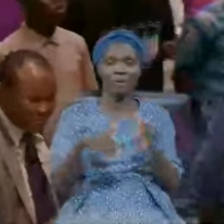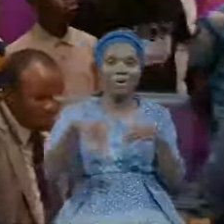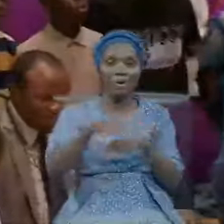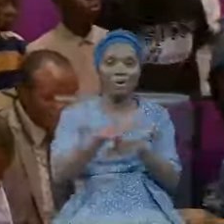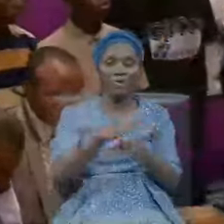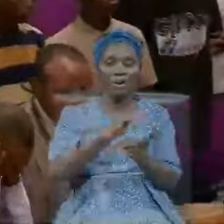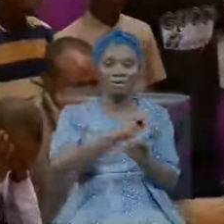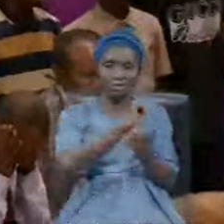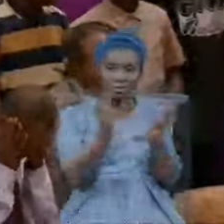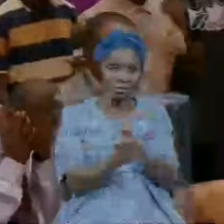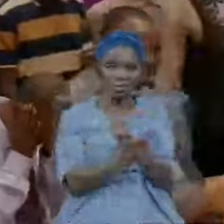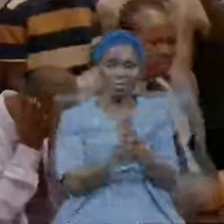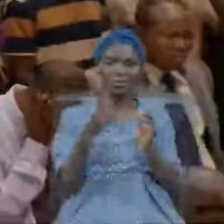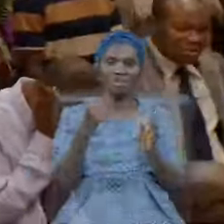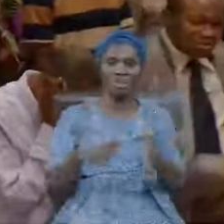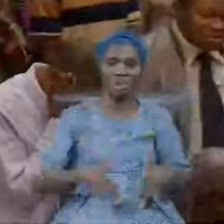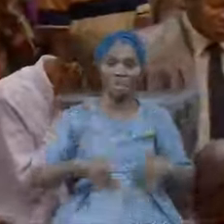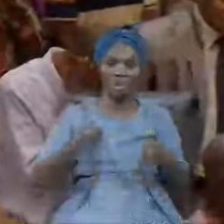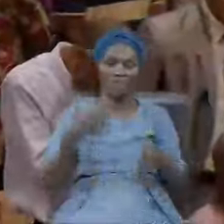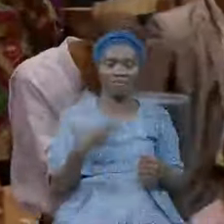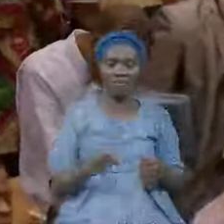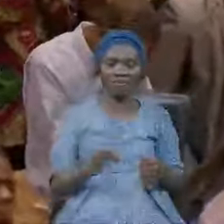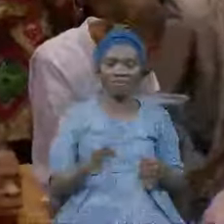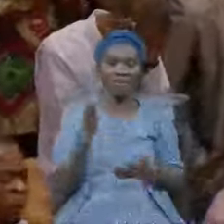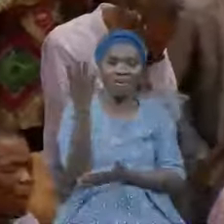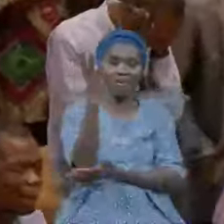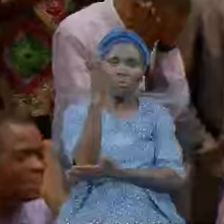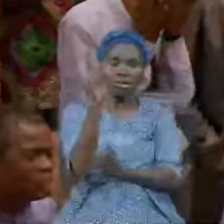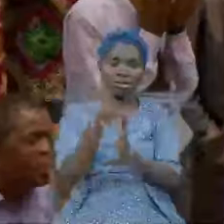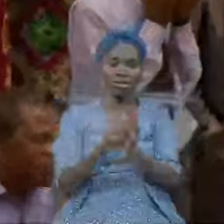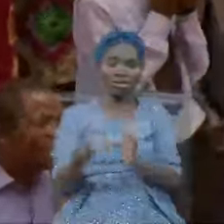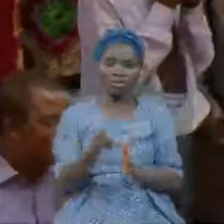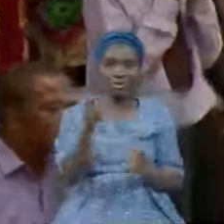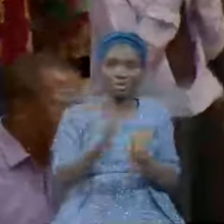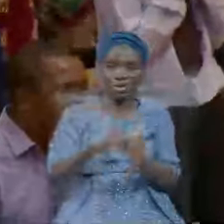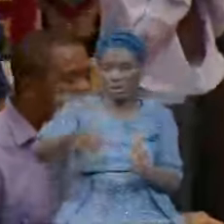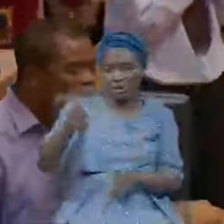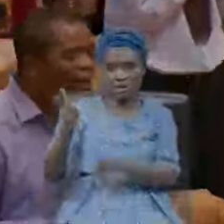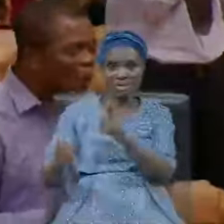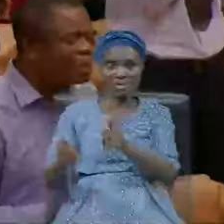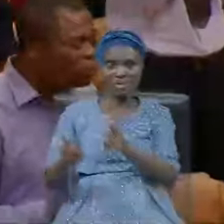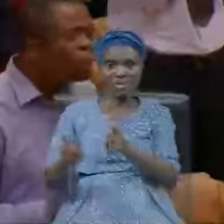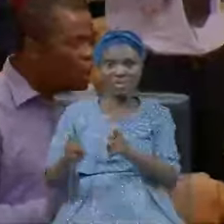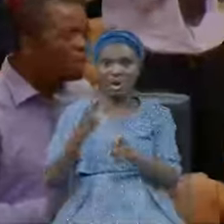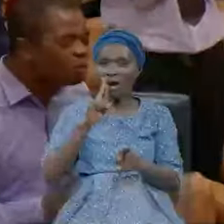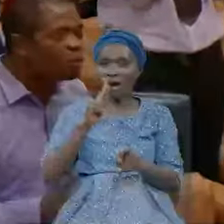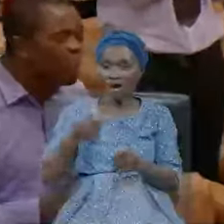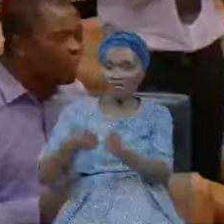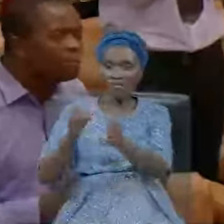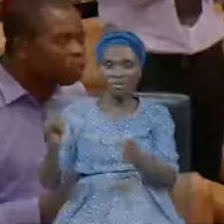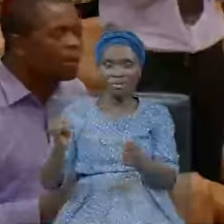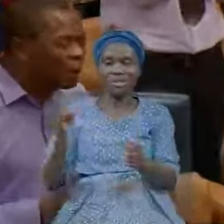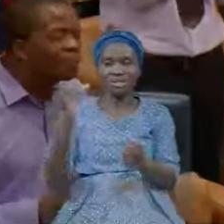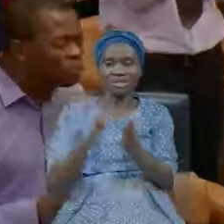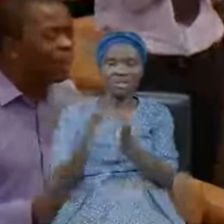qui renverse la vie du voyage, du désert